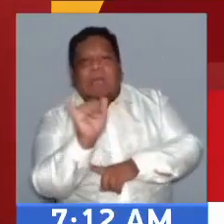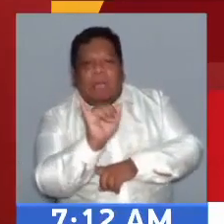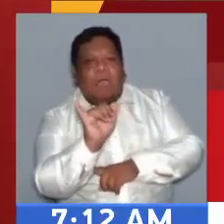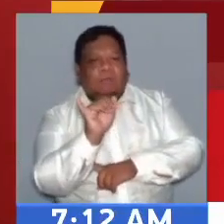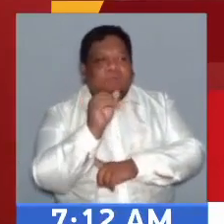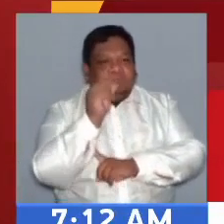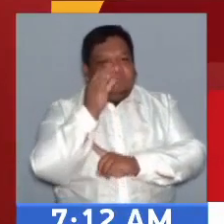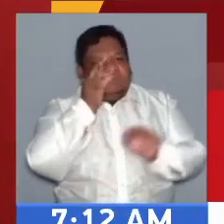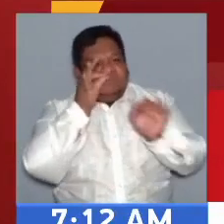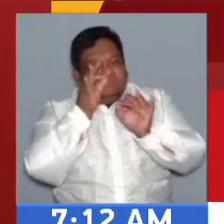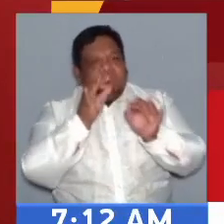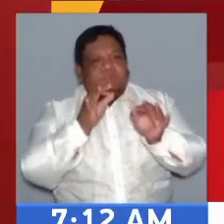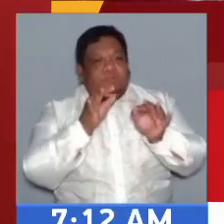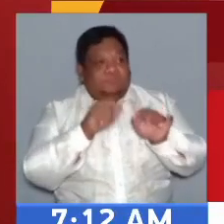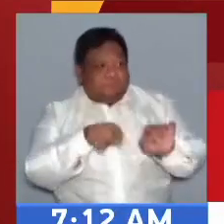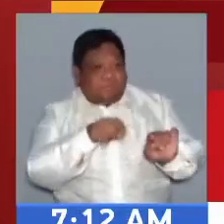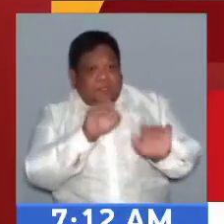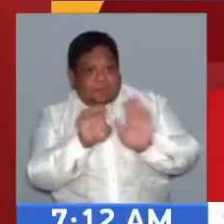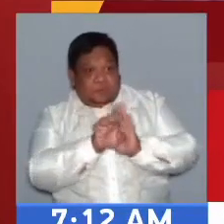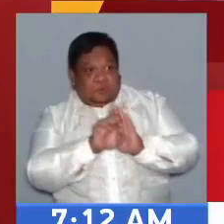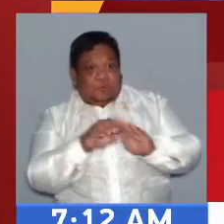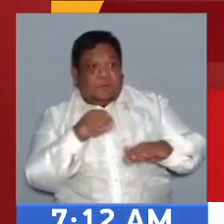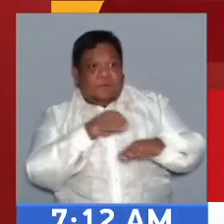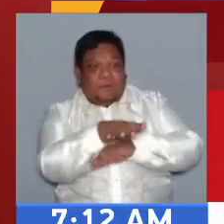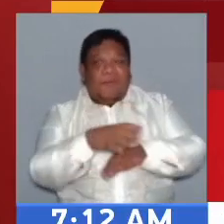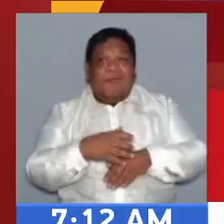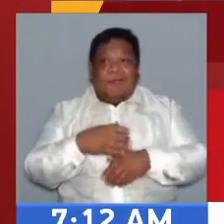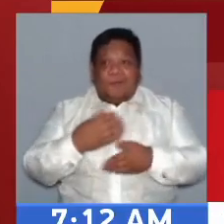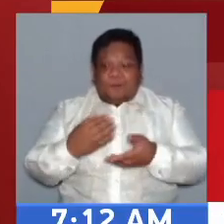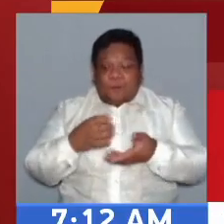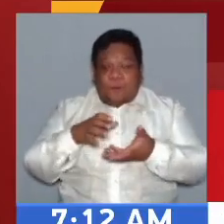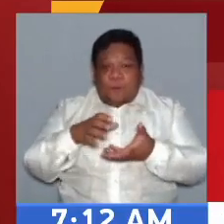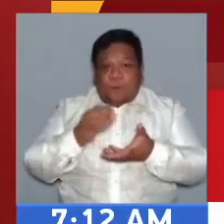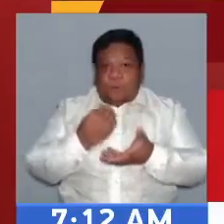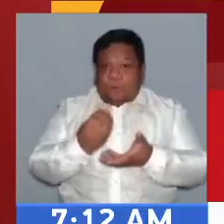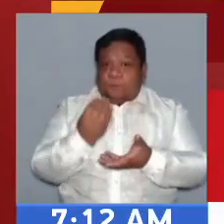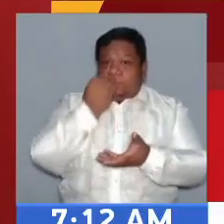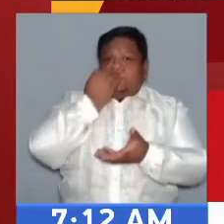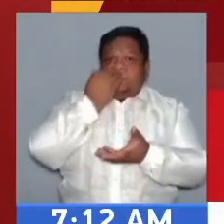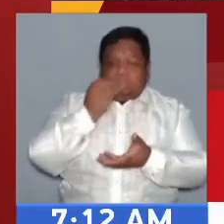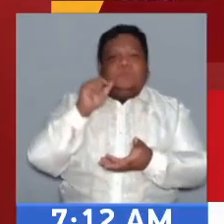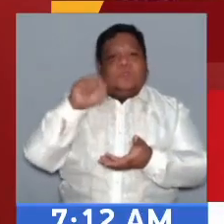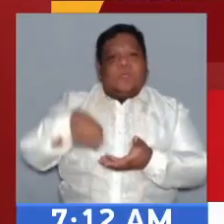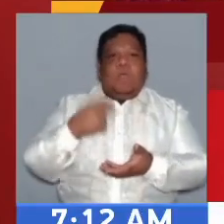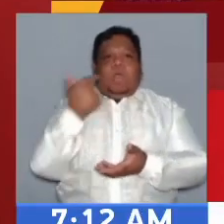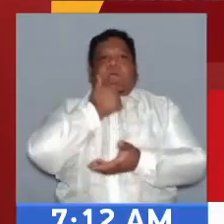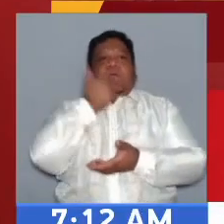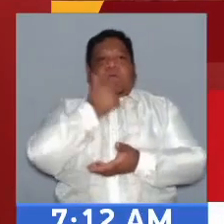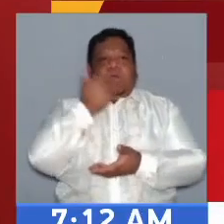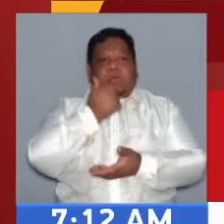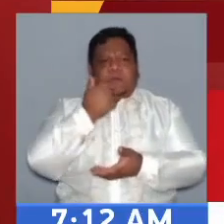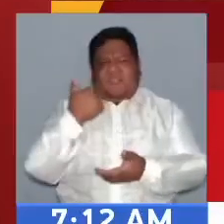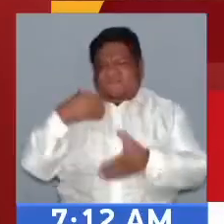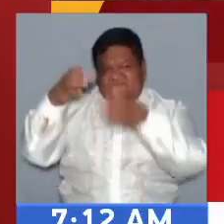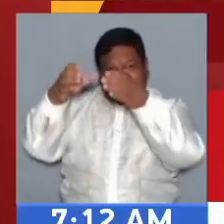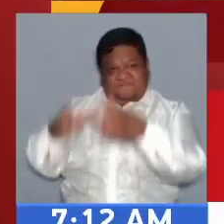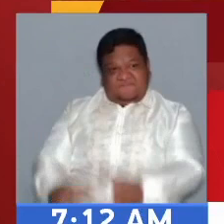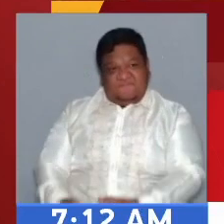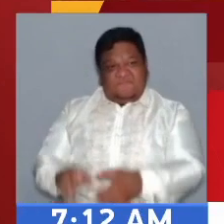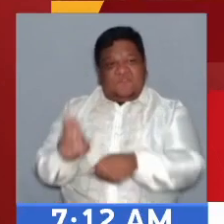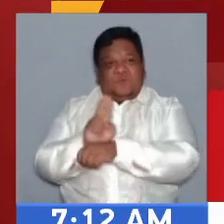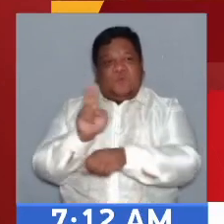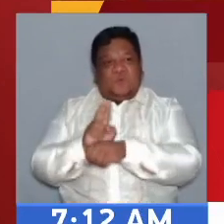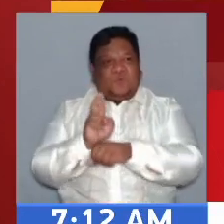nakalalanghap. Nadiskubre rin ng NBI ang 6 na tangke ng nitrous oxide na ginagamit pang refill sa mga lobo. Nagtataka rin kami